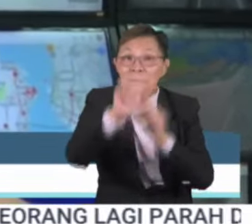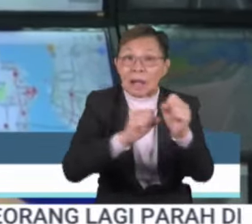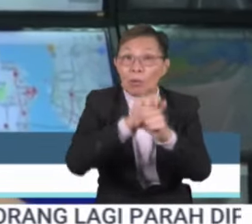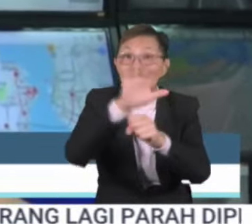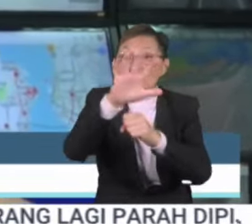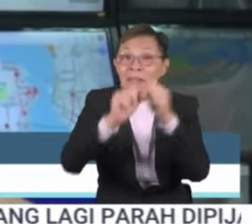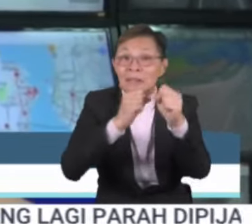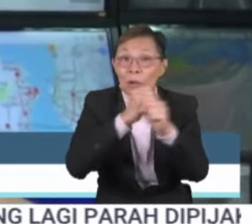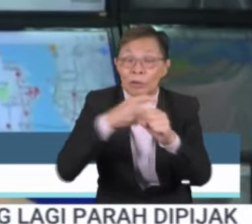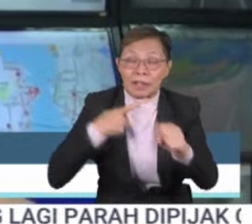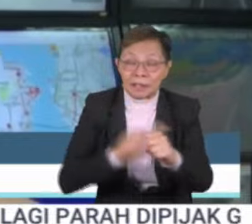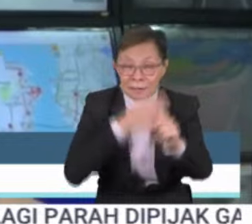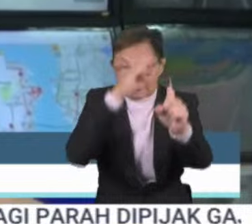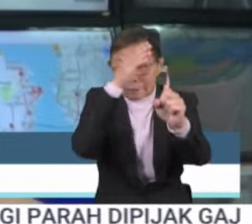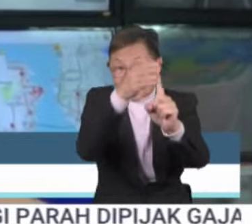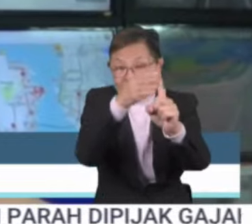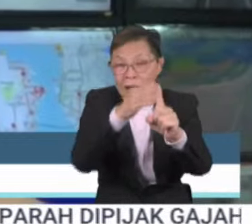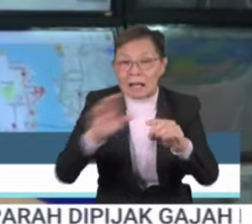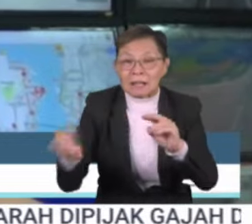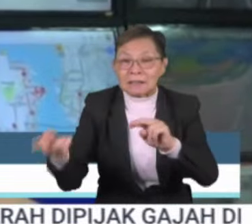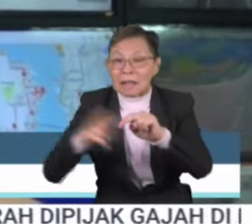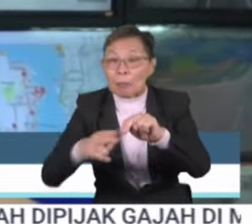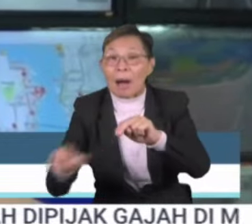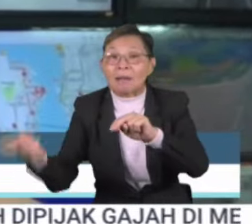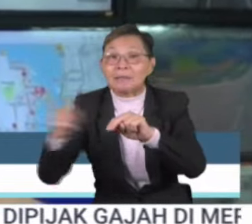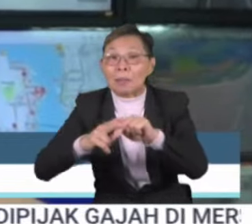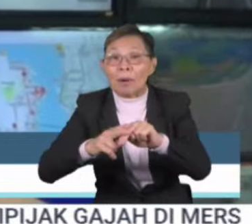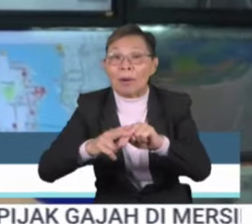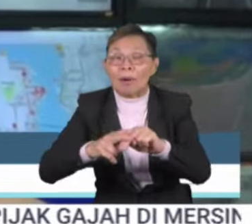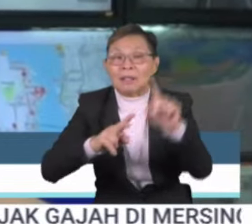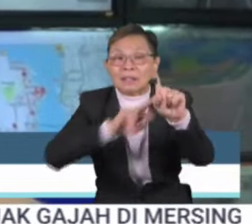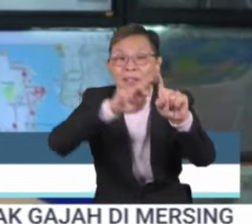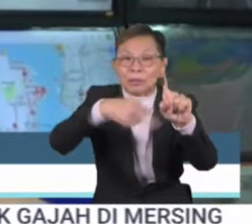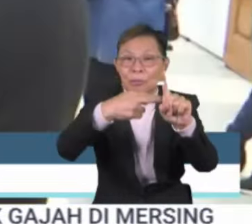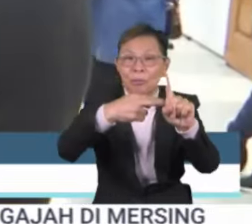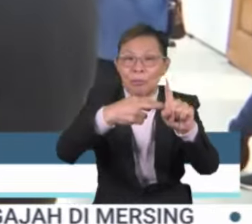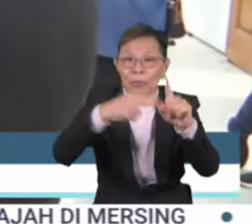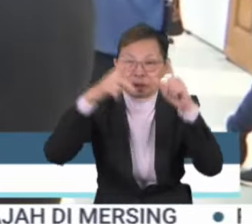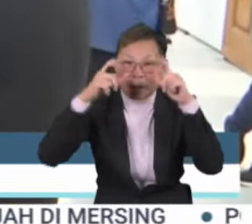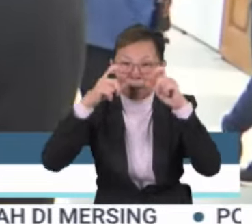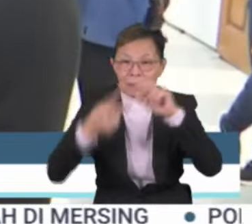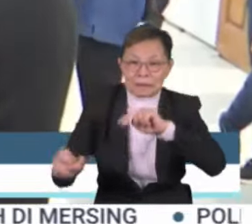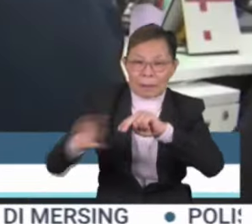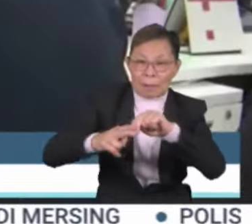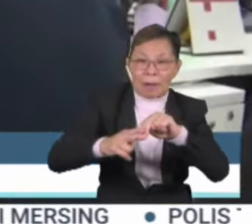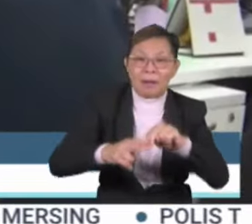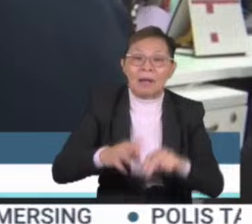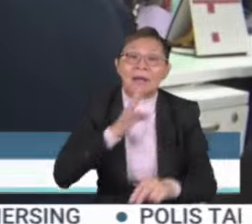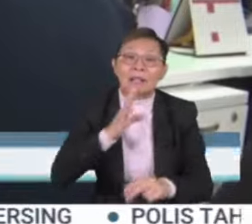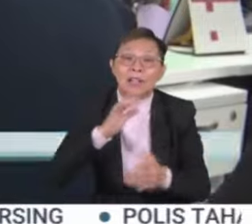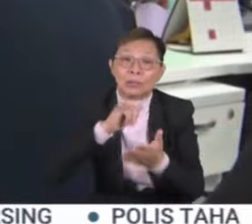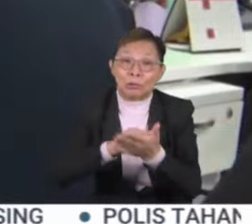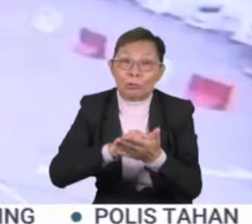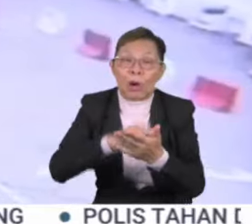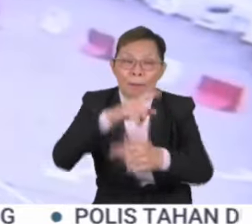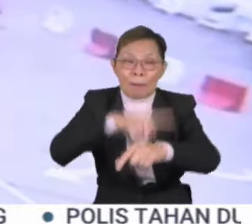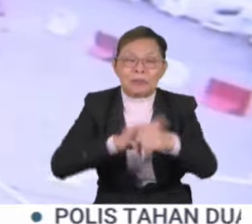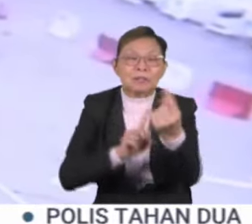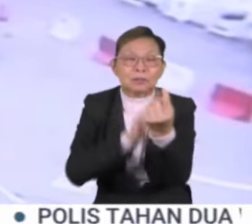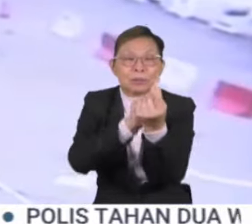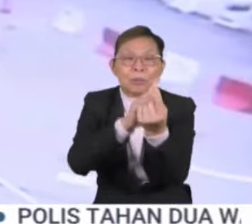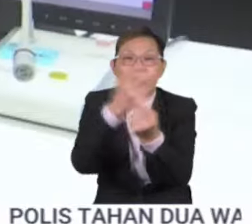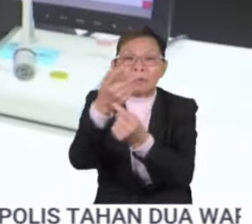ini kita akan tambah lagi dalam 1,000 kamera lagi. Beliau berkata demikian ketika